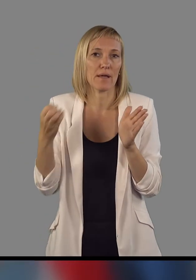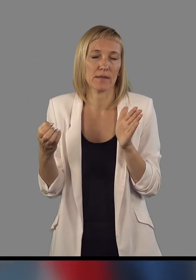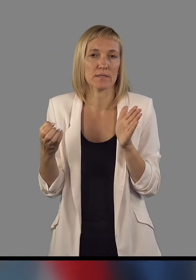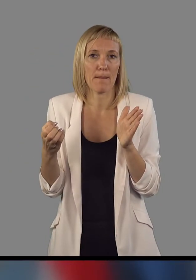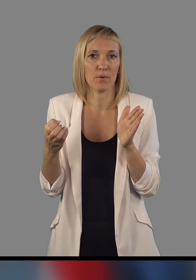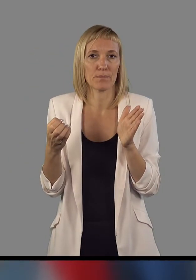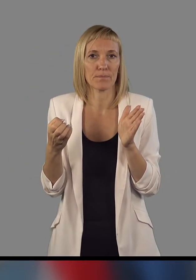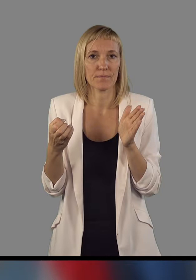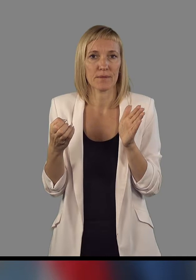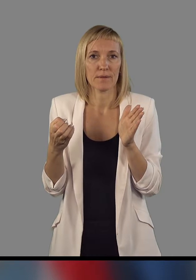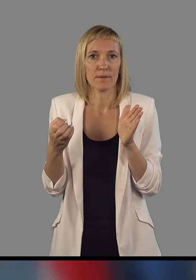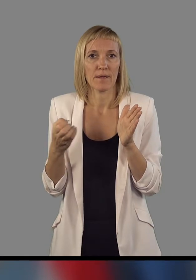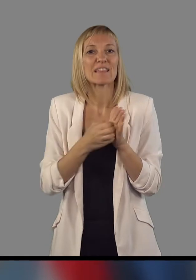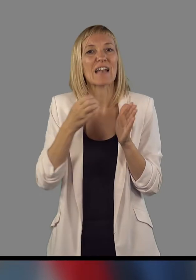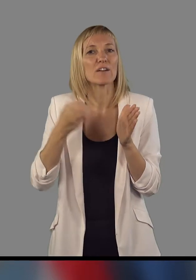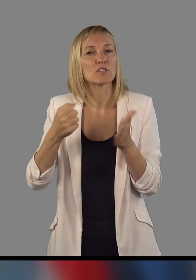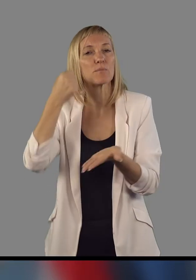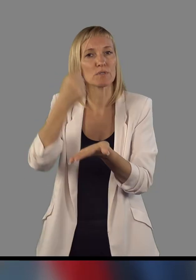in navsezadnje tudi